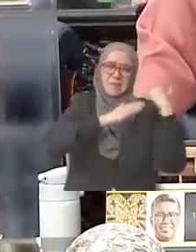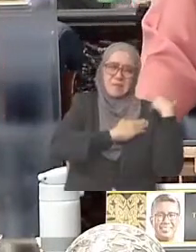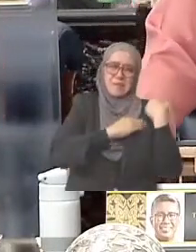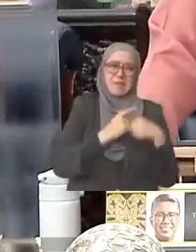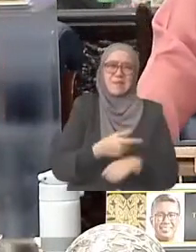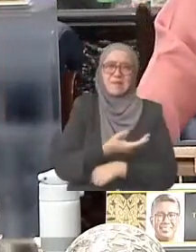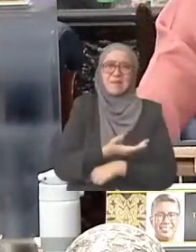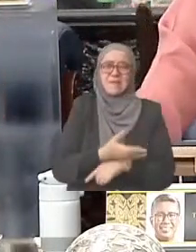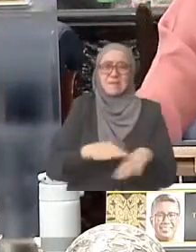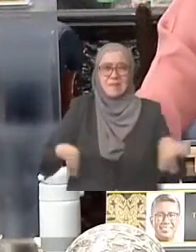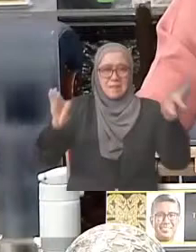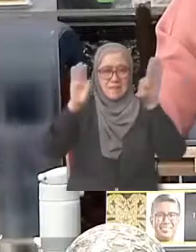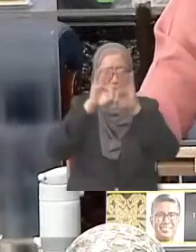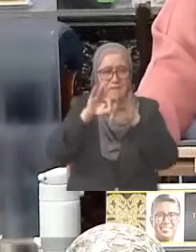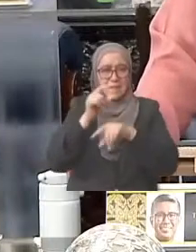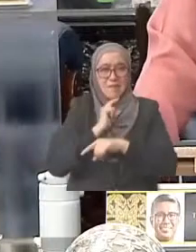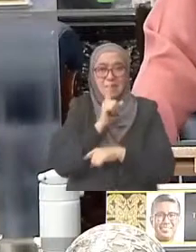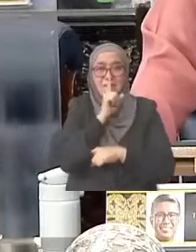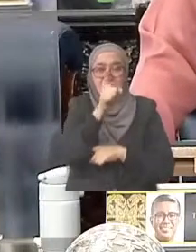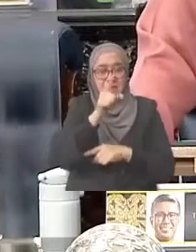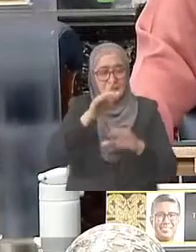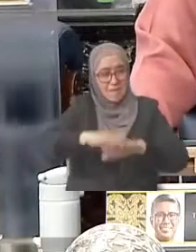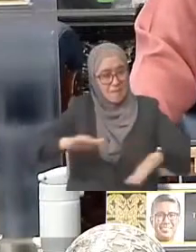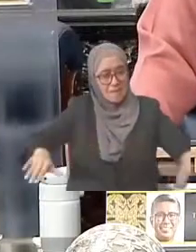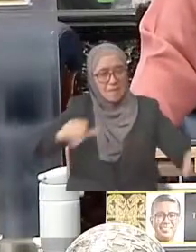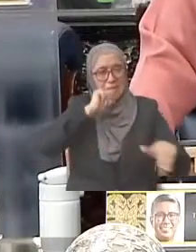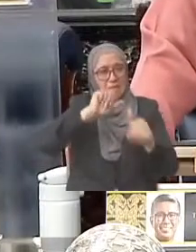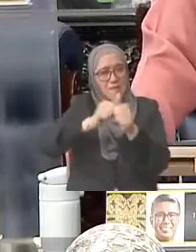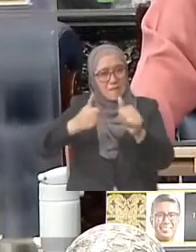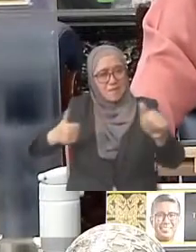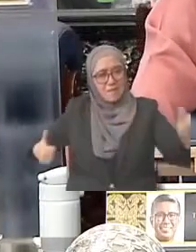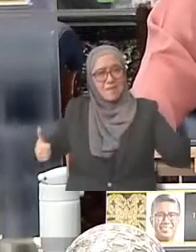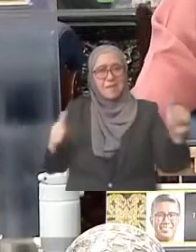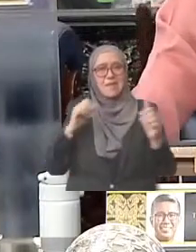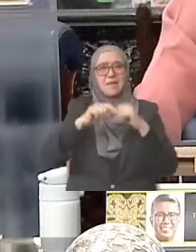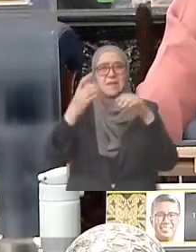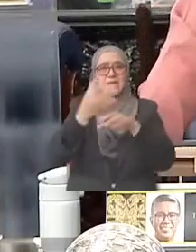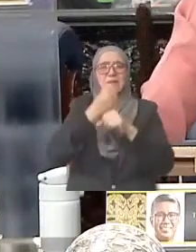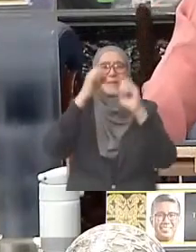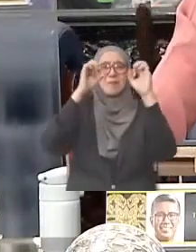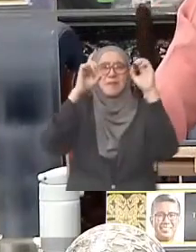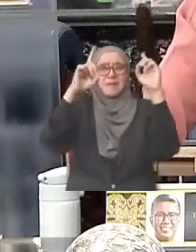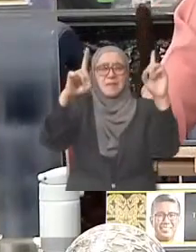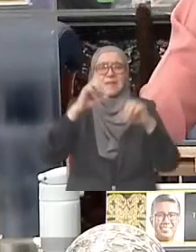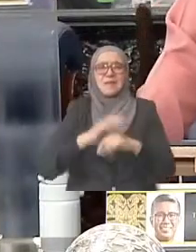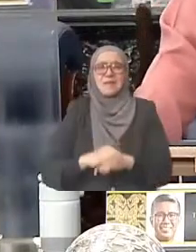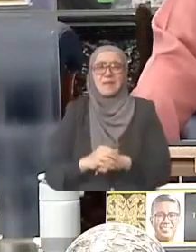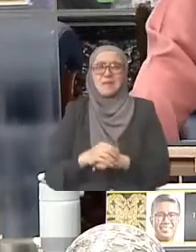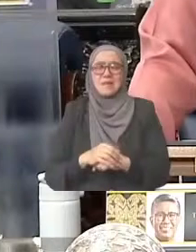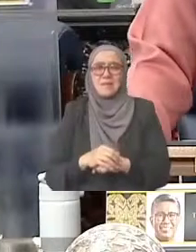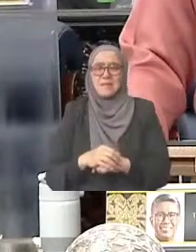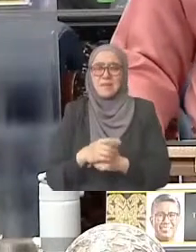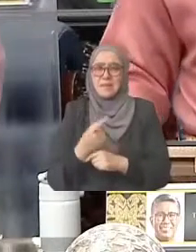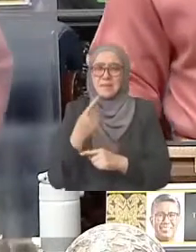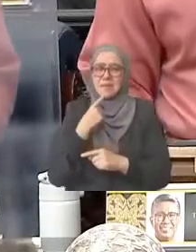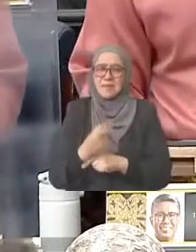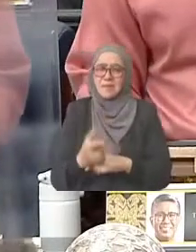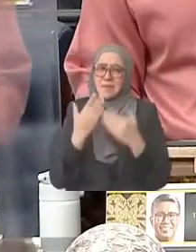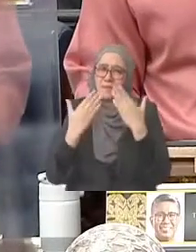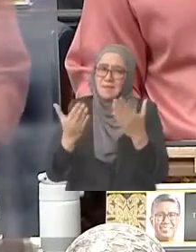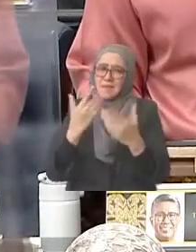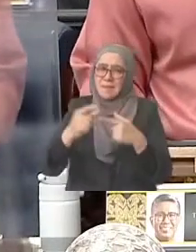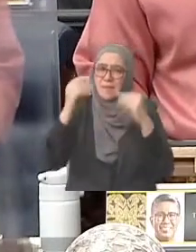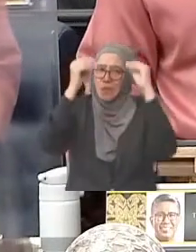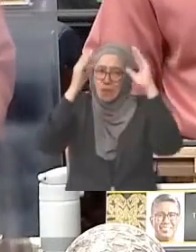daripada mendapat pendidikan formal sebagai menghargai menghargai jasa guru yang menyediakan bahan mengajak